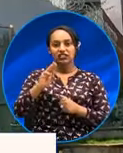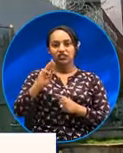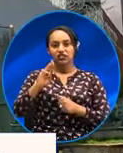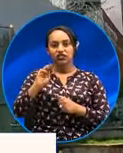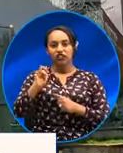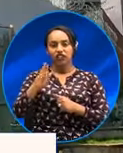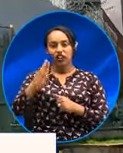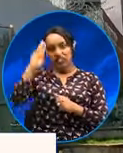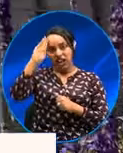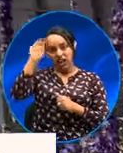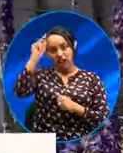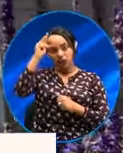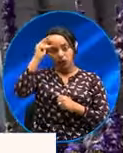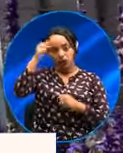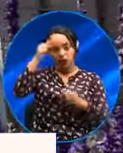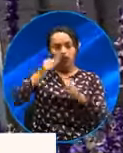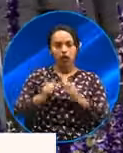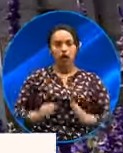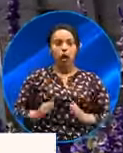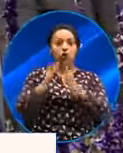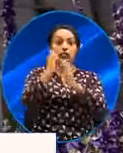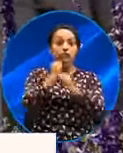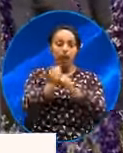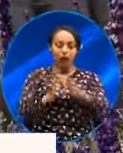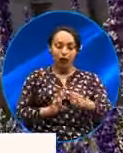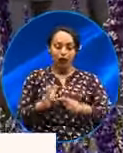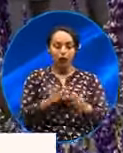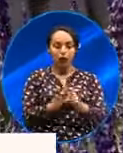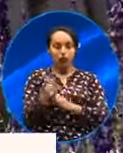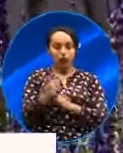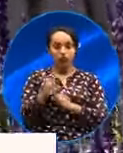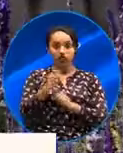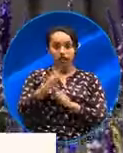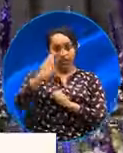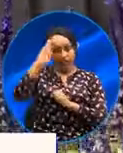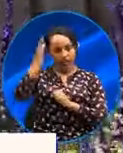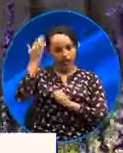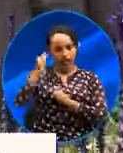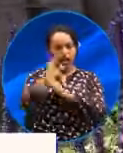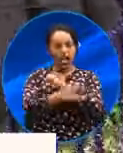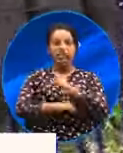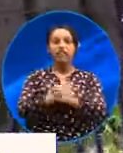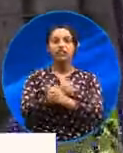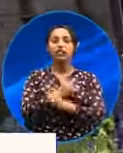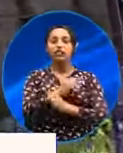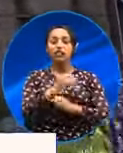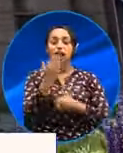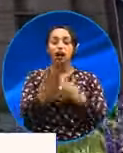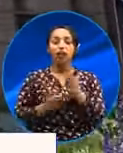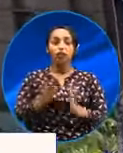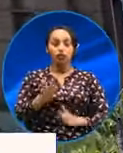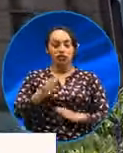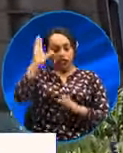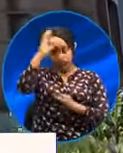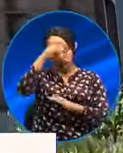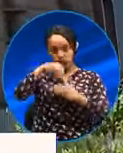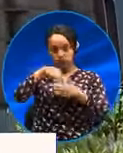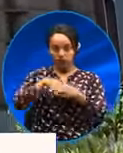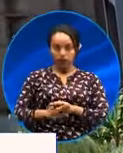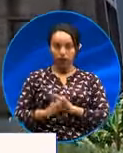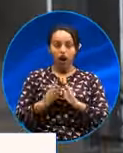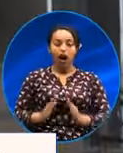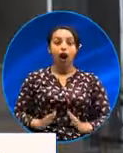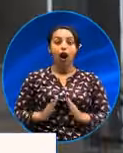መኮንን መታሰቢያ ሐውልትም ተገንብቶ ለምረቃ ዝግጁ ሆኗል። ጀነራል ሳረ የነበራቸው የሀገር ፍቅርና አገልግሎት ከግምት ውስጥ